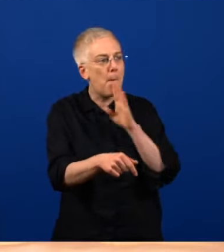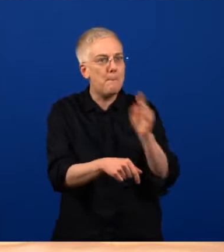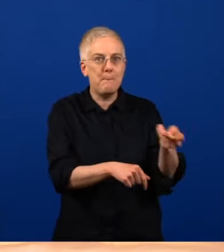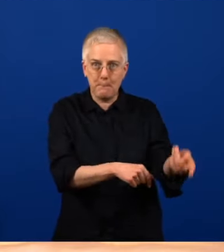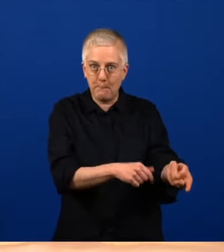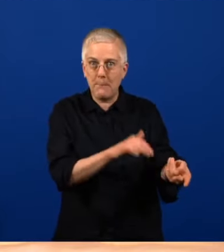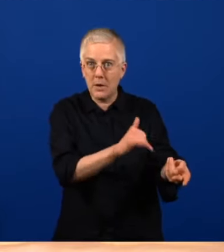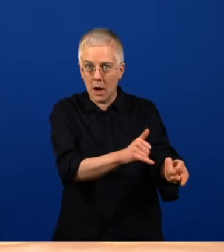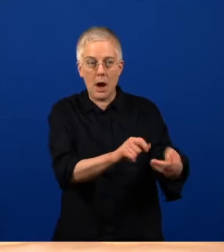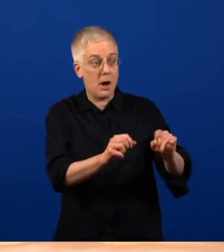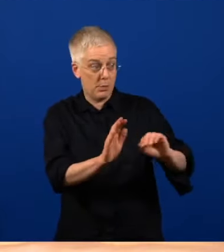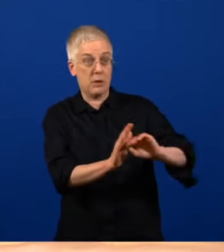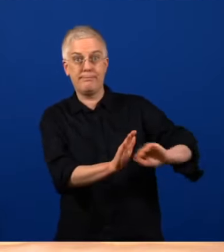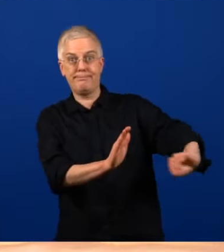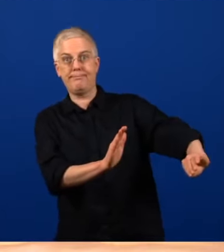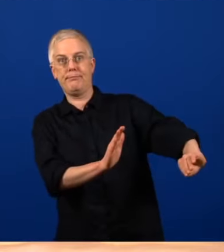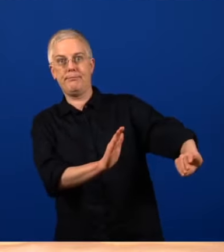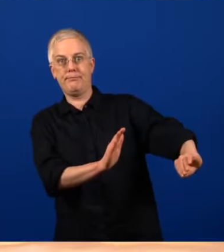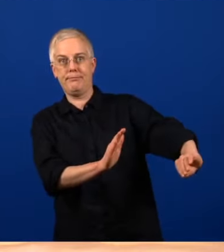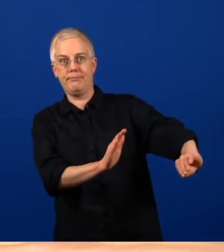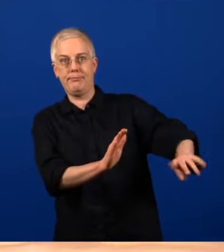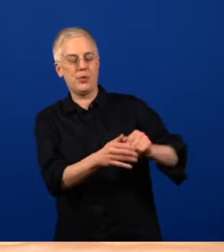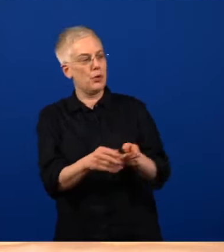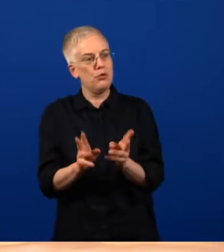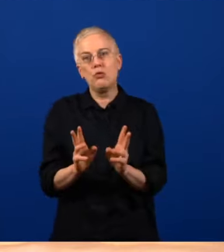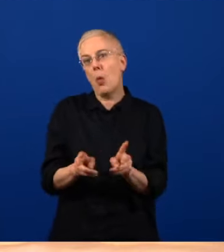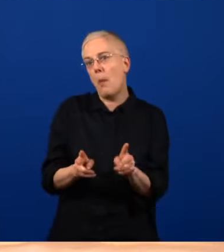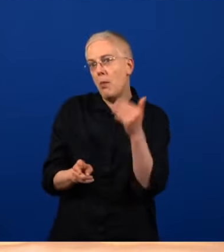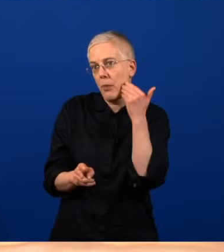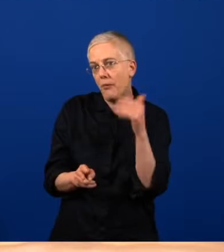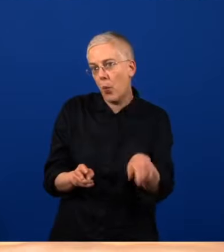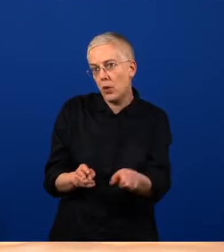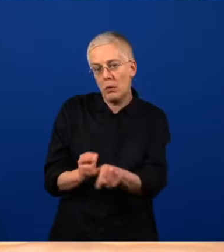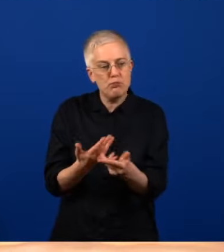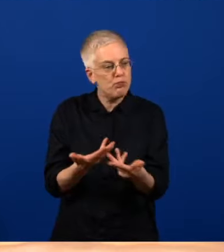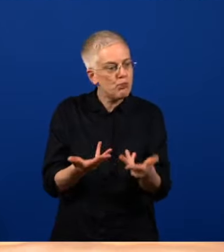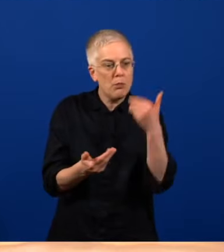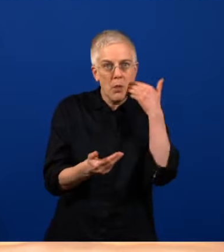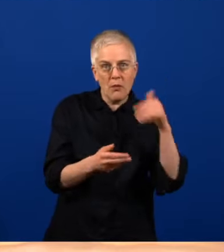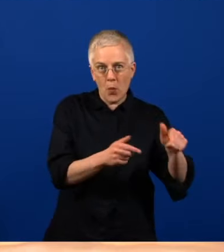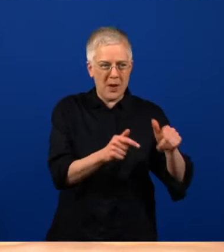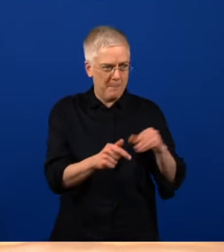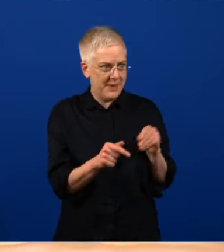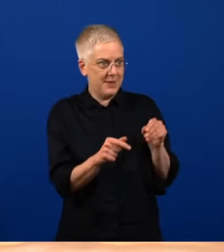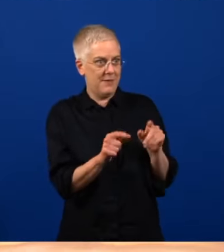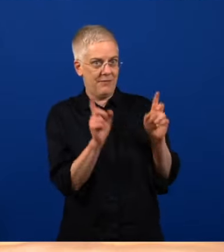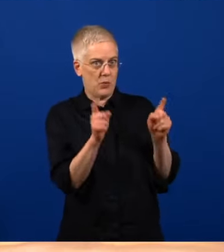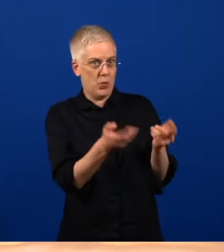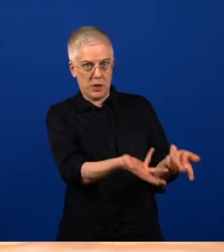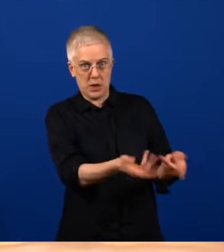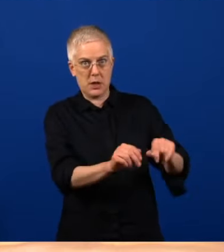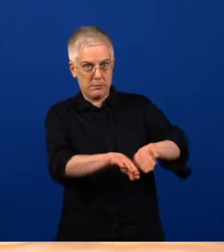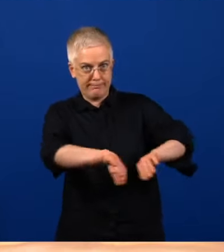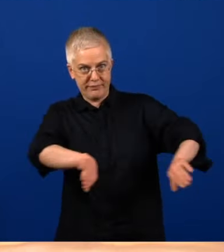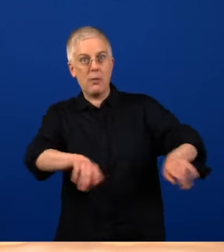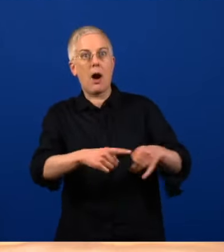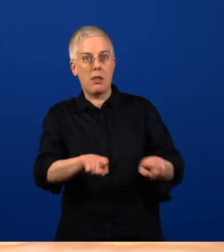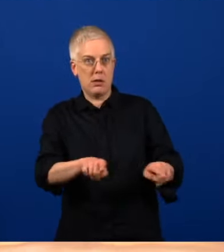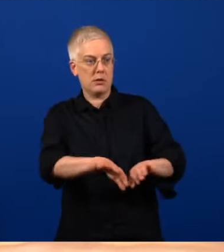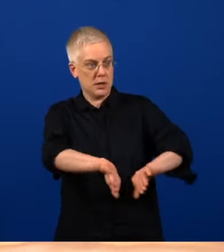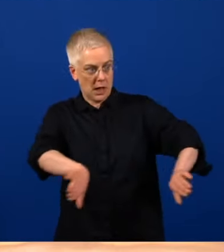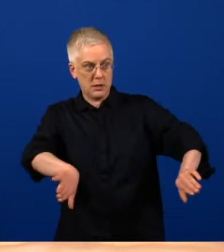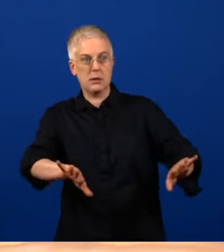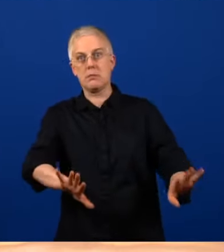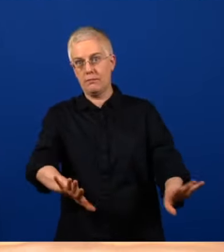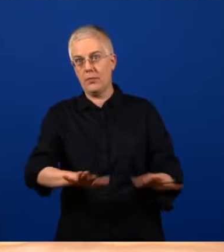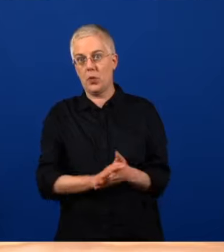natürlich separiert worden. Diejenigen, die nicht positiv getestet worden sind, sind anders untergebracht worden.